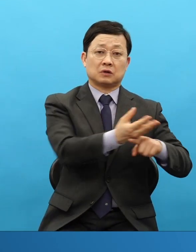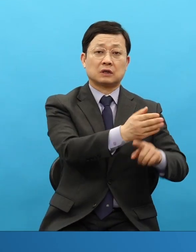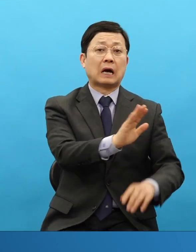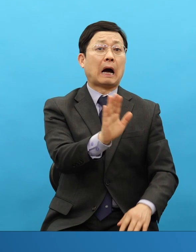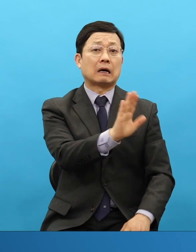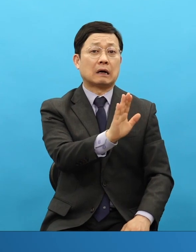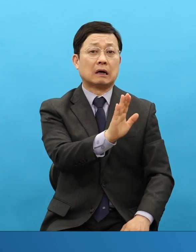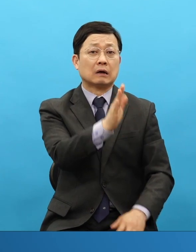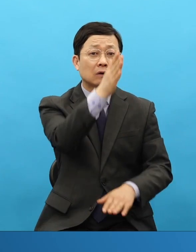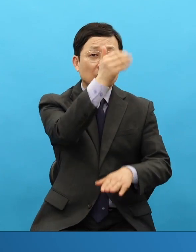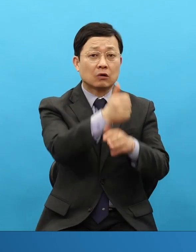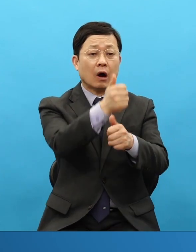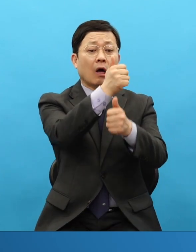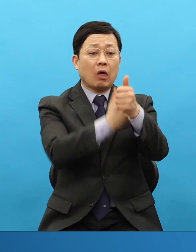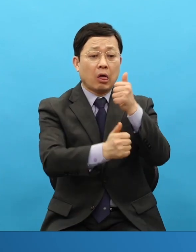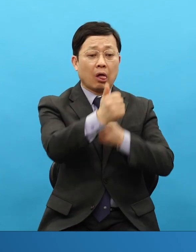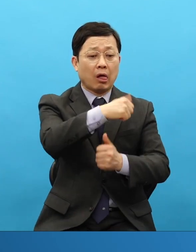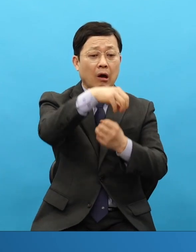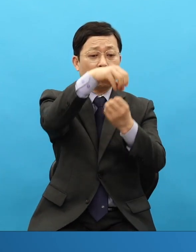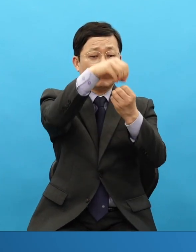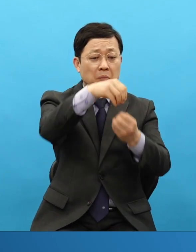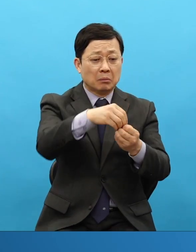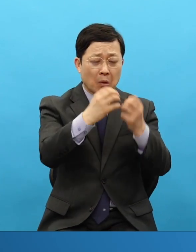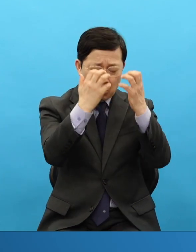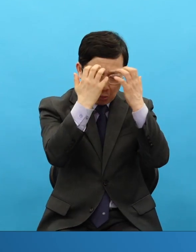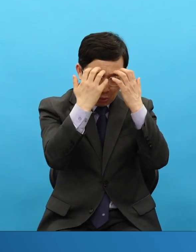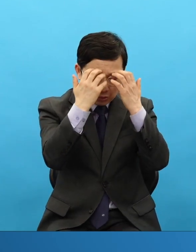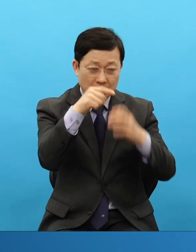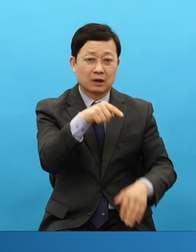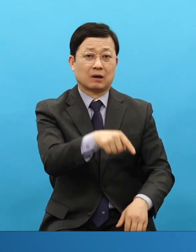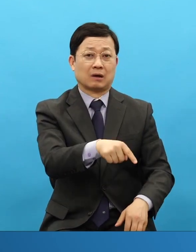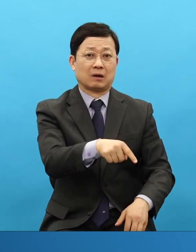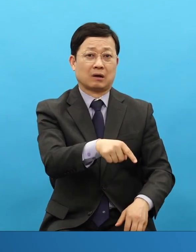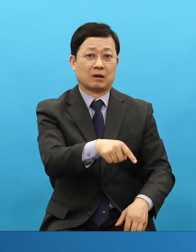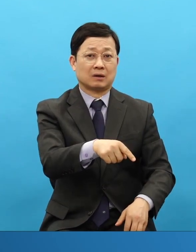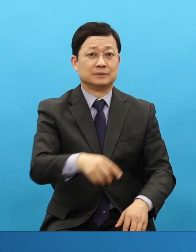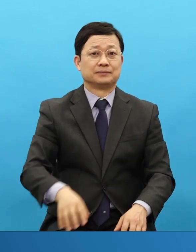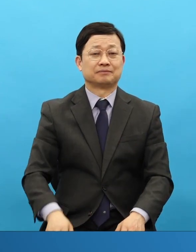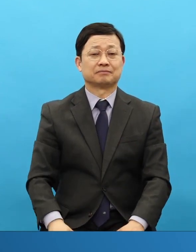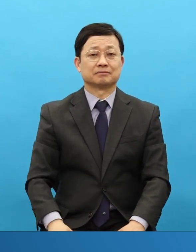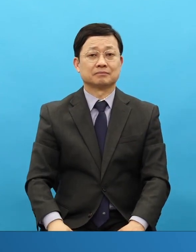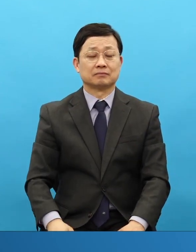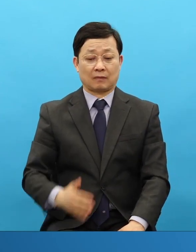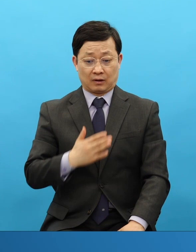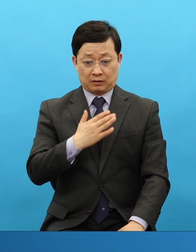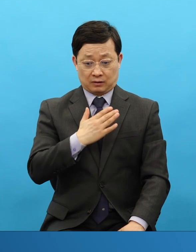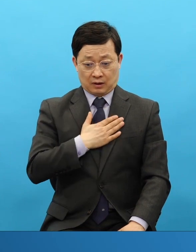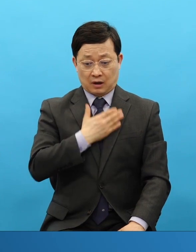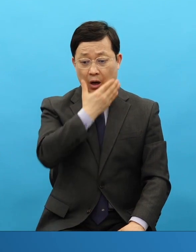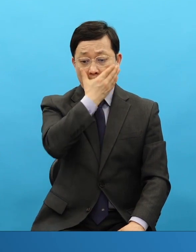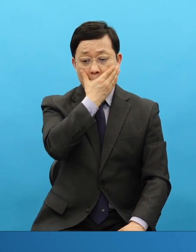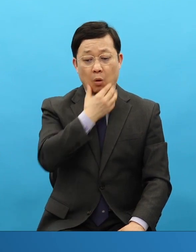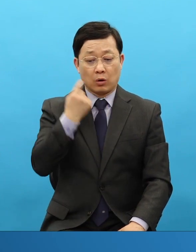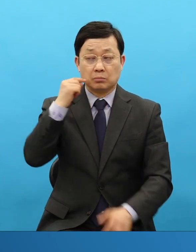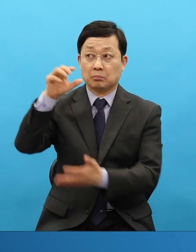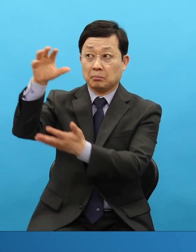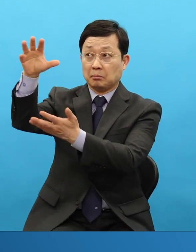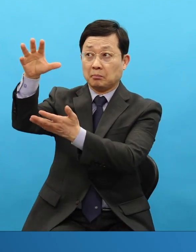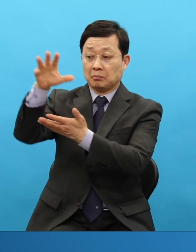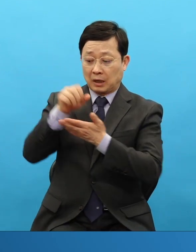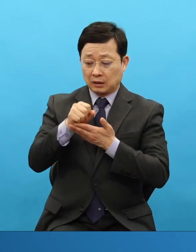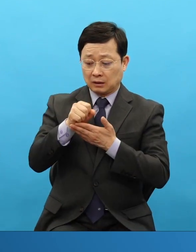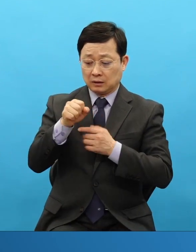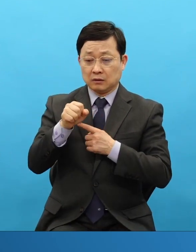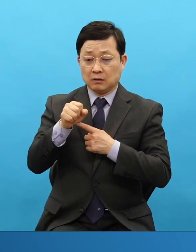후대들이 죽도록 얻어맞은 겁니다. That's why the posterity was beaten half to death. 우리가 복음을 받았다. 전해야 돼요. We received the gospel, we